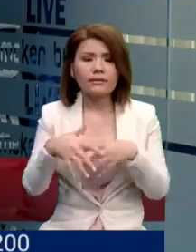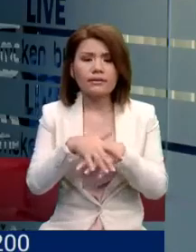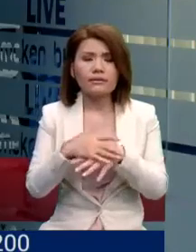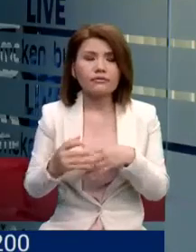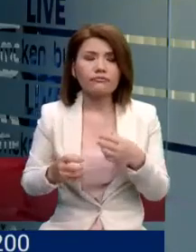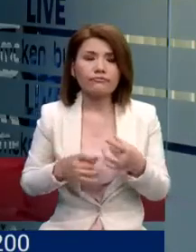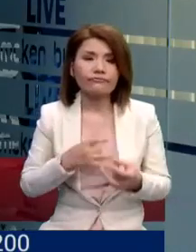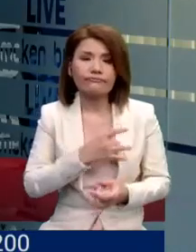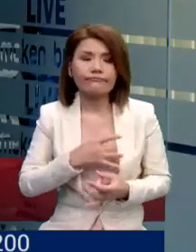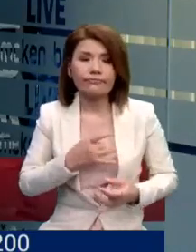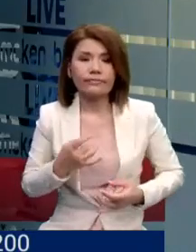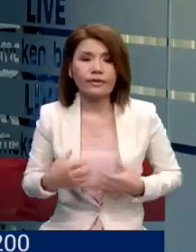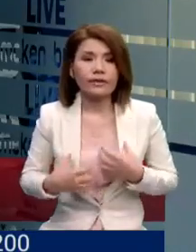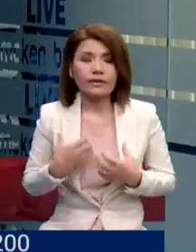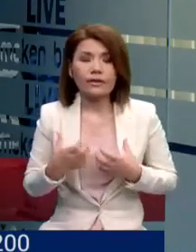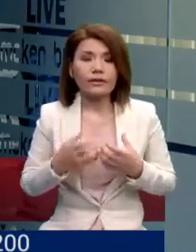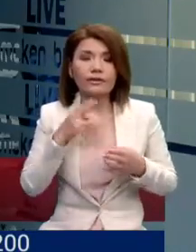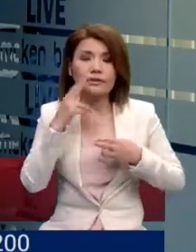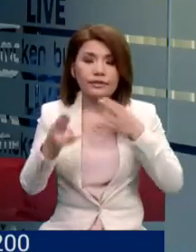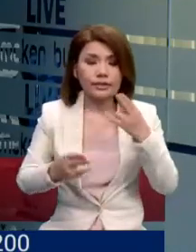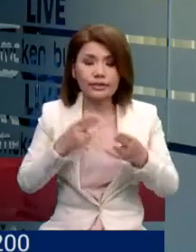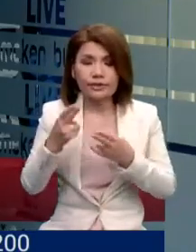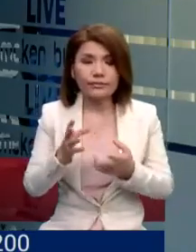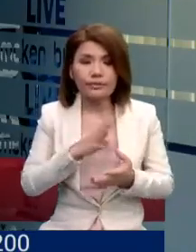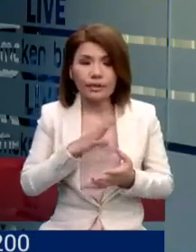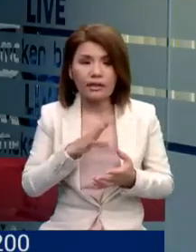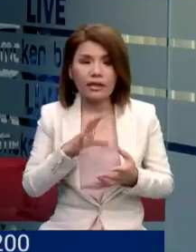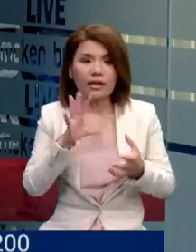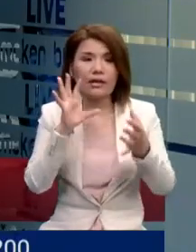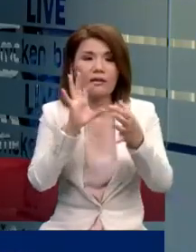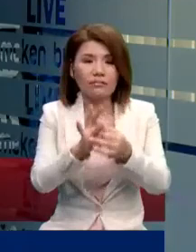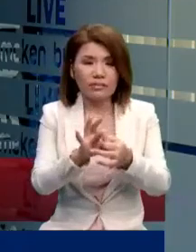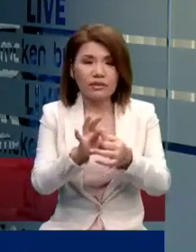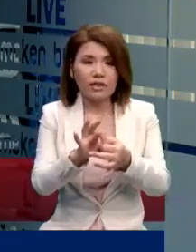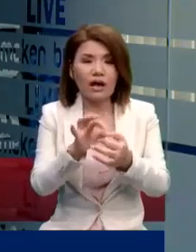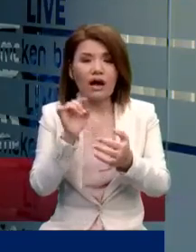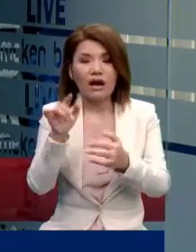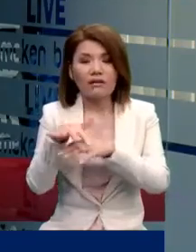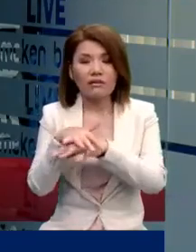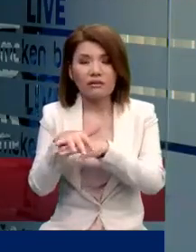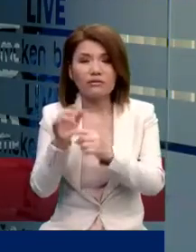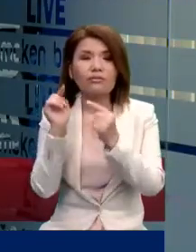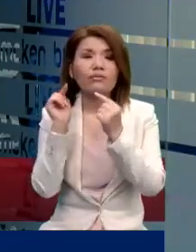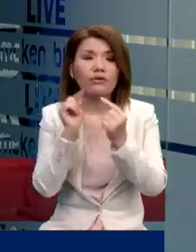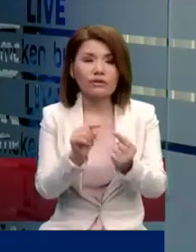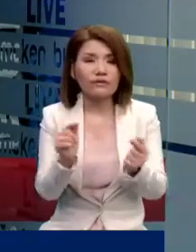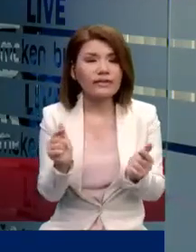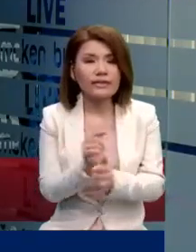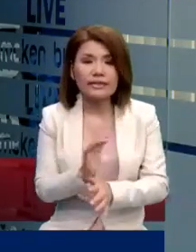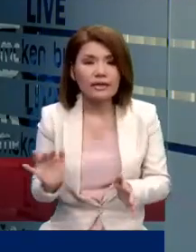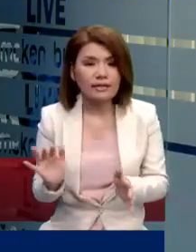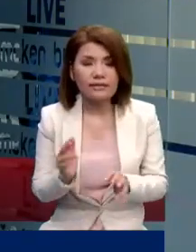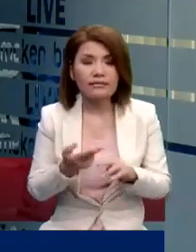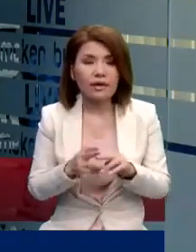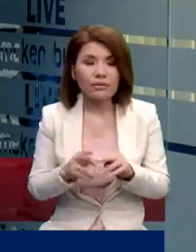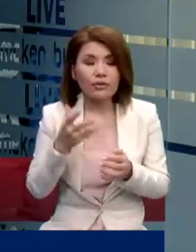тұрғындарының наразылығын тудырды. Жұрт білім ордасының есігіне қара құлып салынатындығына түбегейлі қарсы. Жапқан күннің өзінде жеке